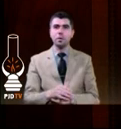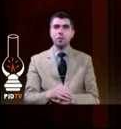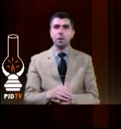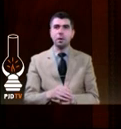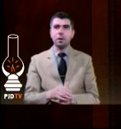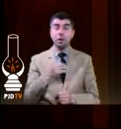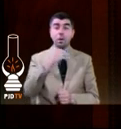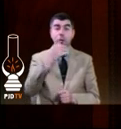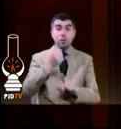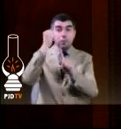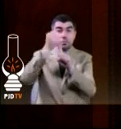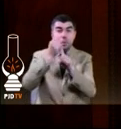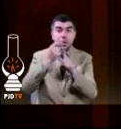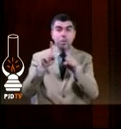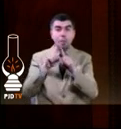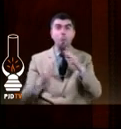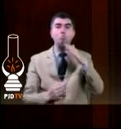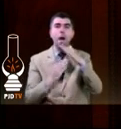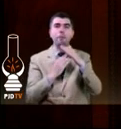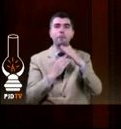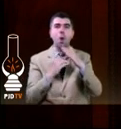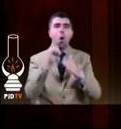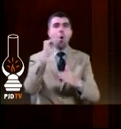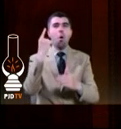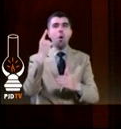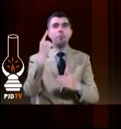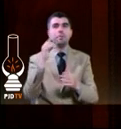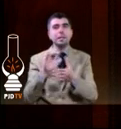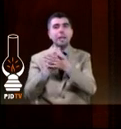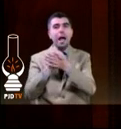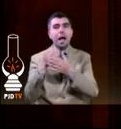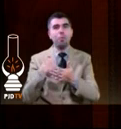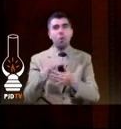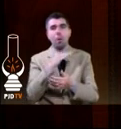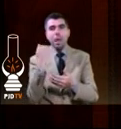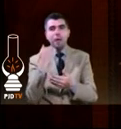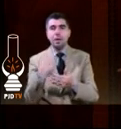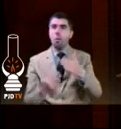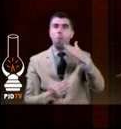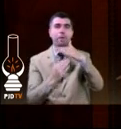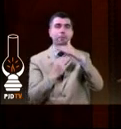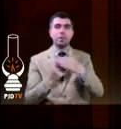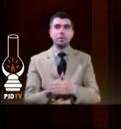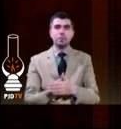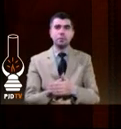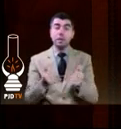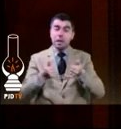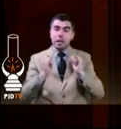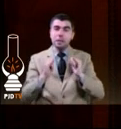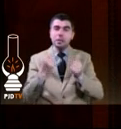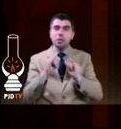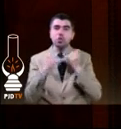ما وقف ذاك الإصلاح مع هذا الموت ديال السي عبد الله بها الله يرحمه، كنا جالسين مع النقابة نهار